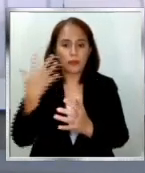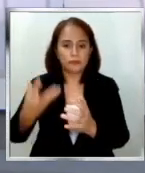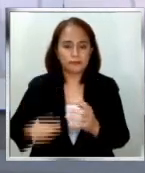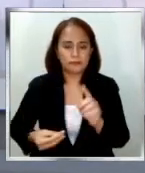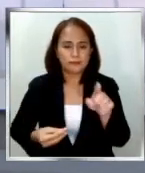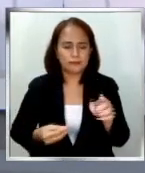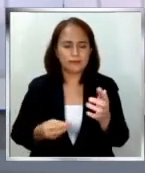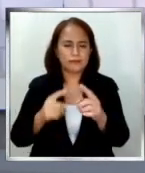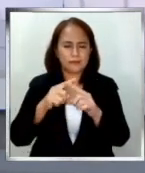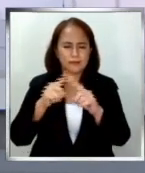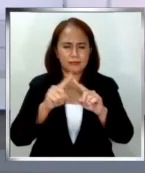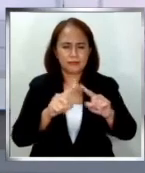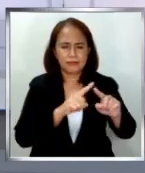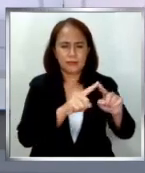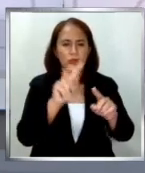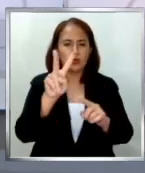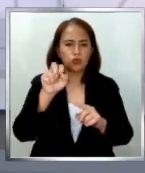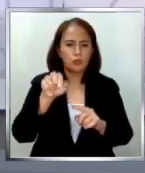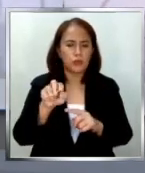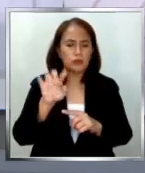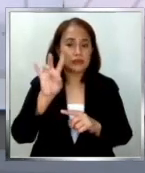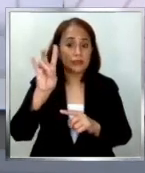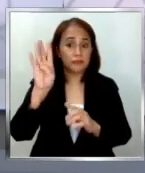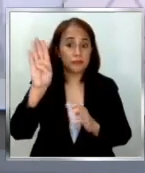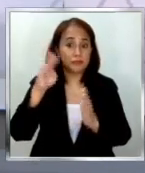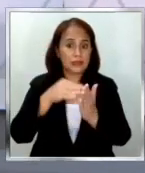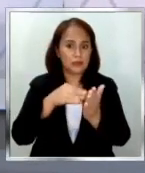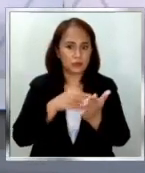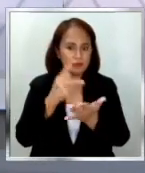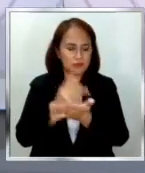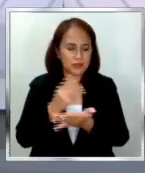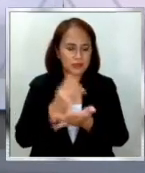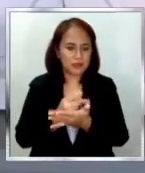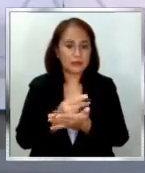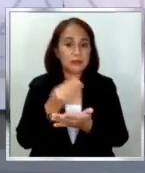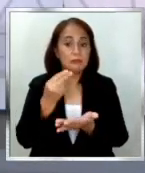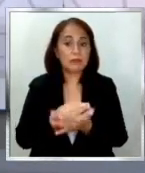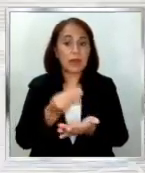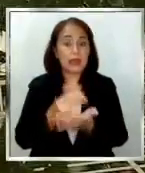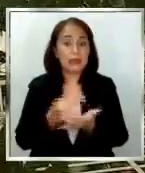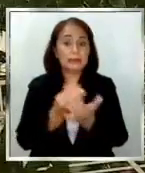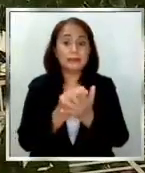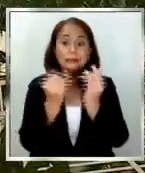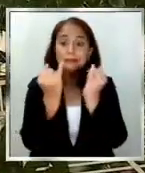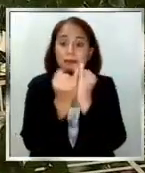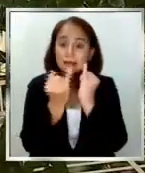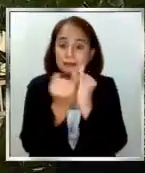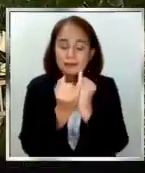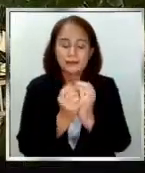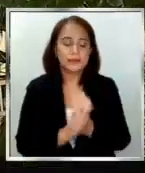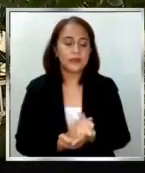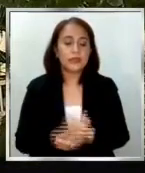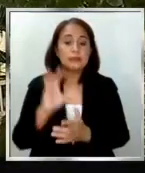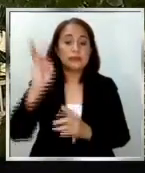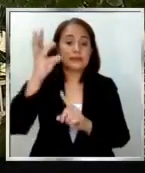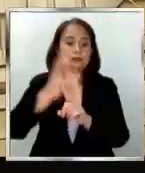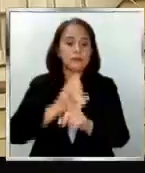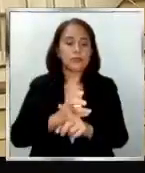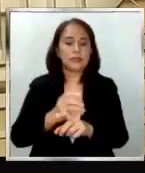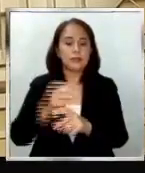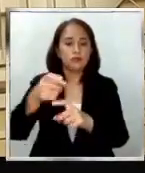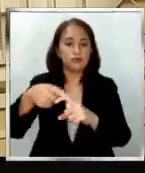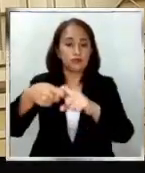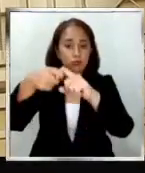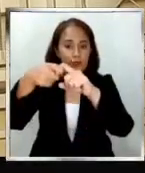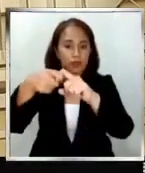nasa 2.7 billion pesos na pondo ng korporasyon. 6 na buwang preventive suspension na walang